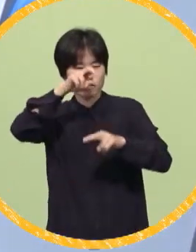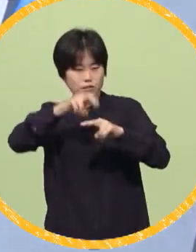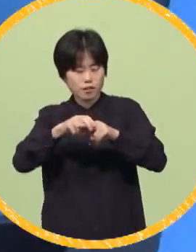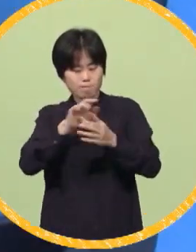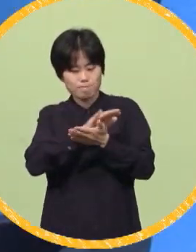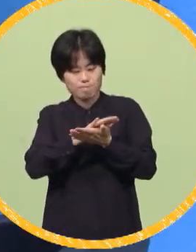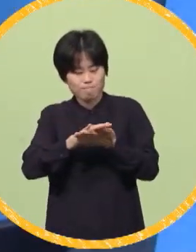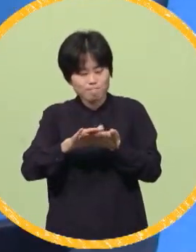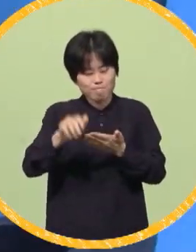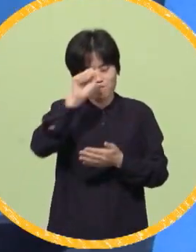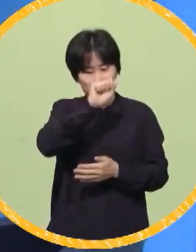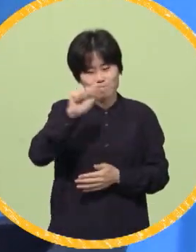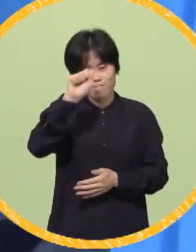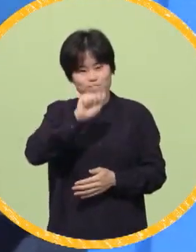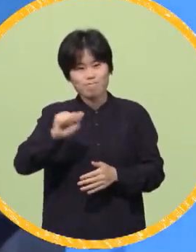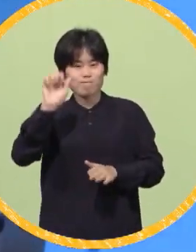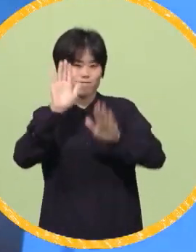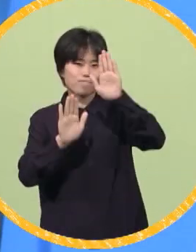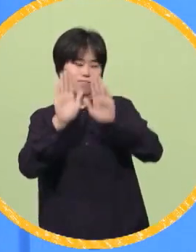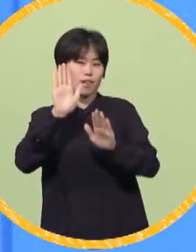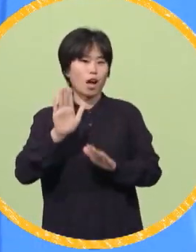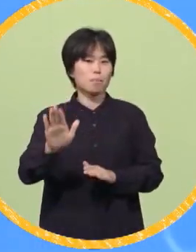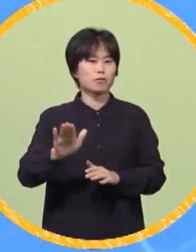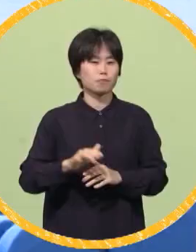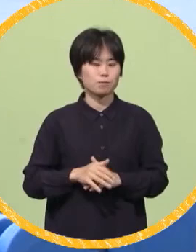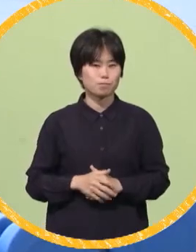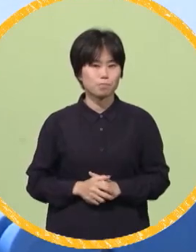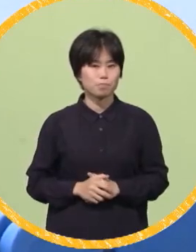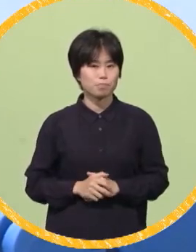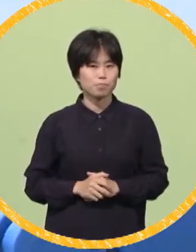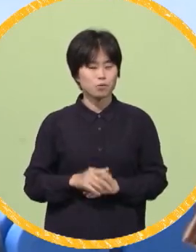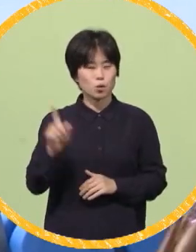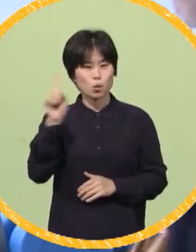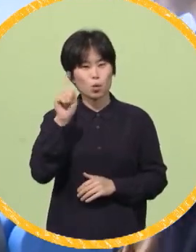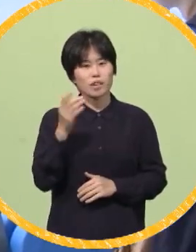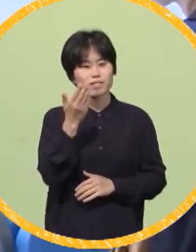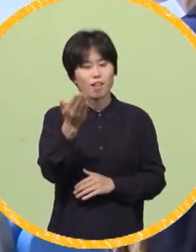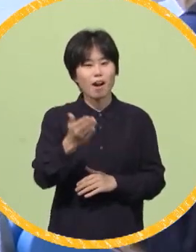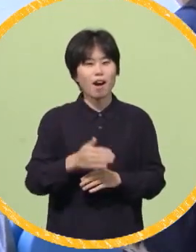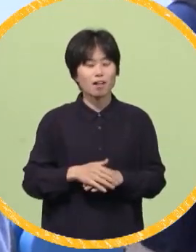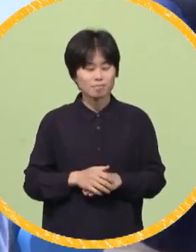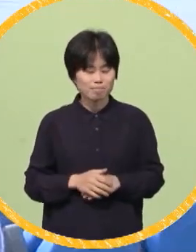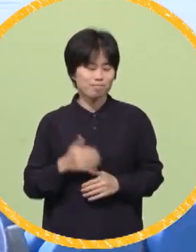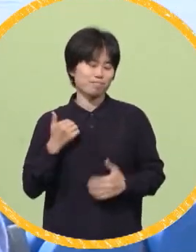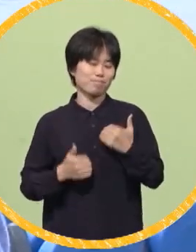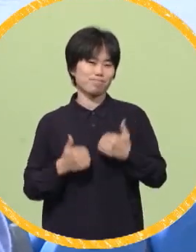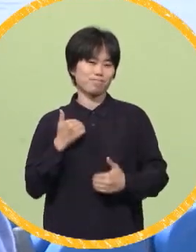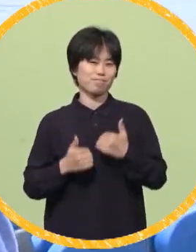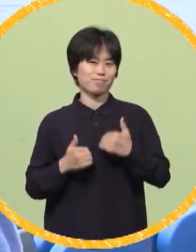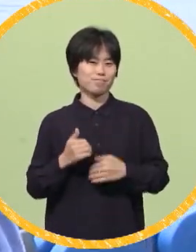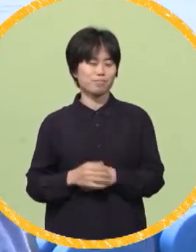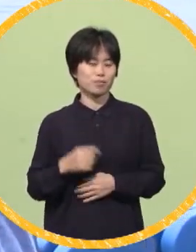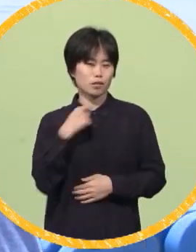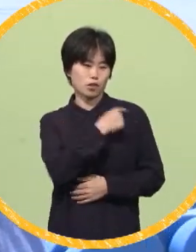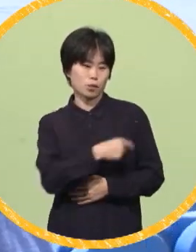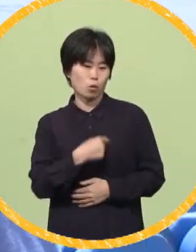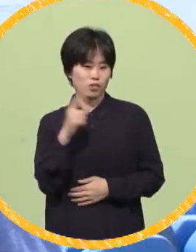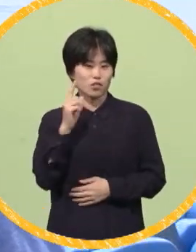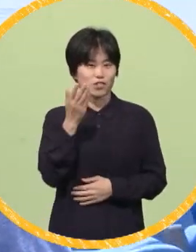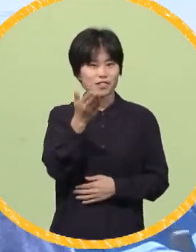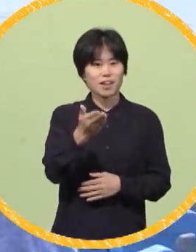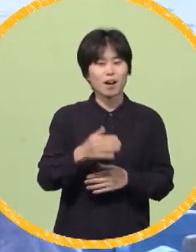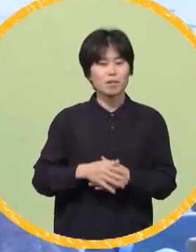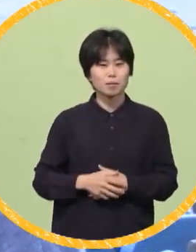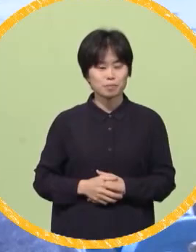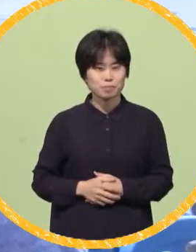を丁寧に掃除する人たちの姿がありました。 どうですか、参加してみて。 あ、楽しいです。 どんな思いでこういうのを今回